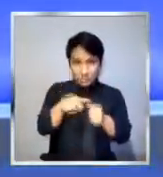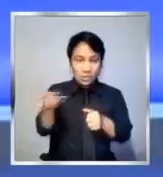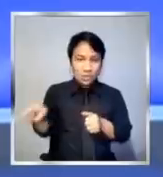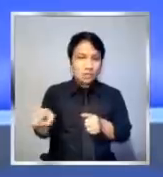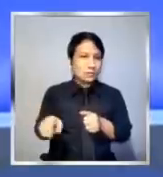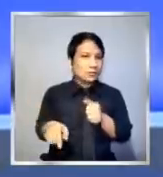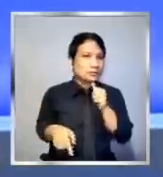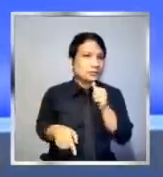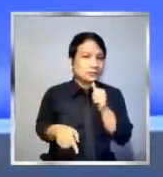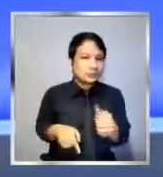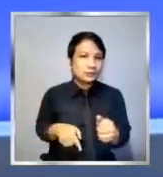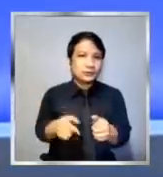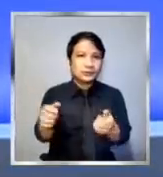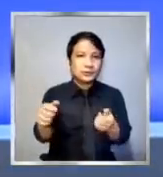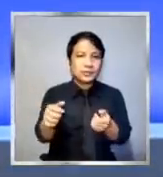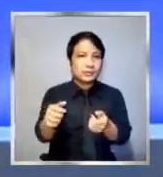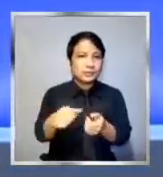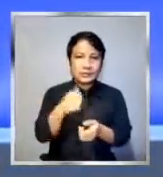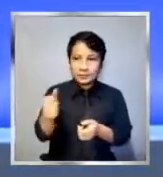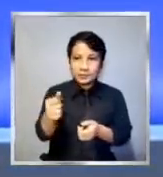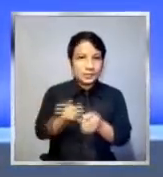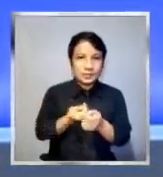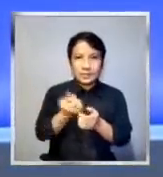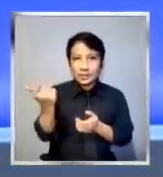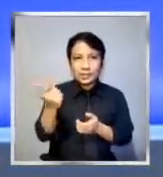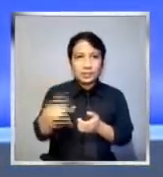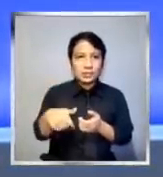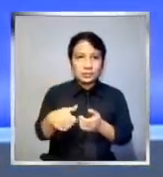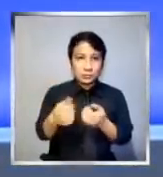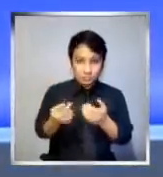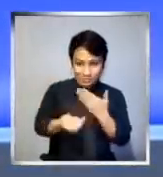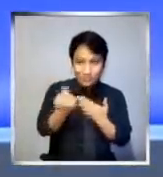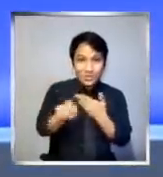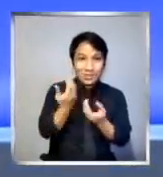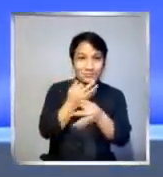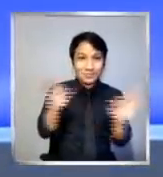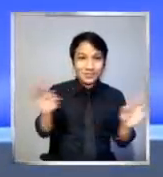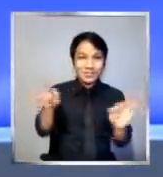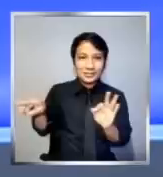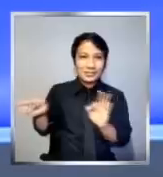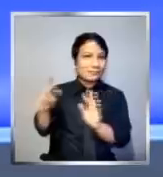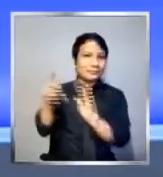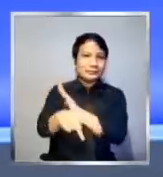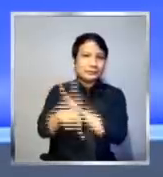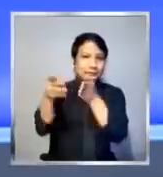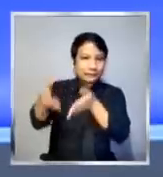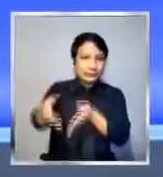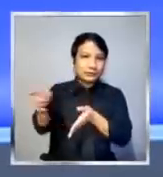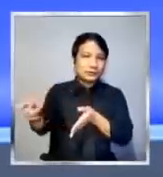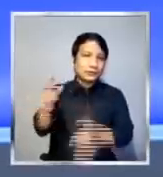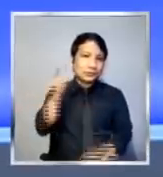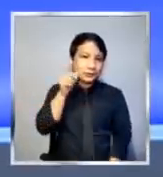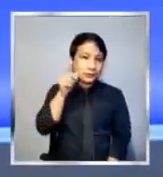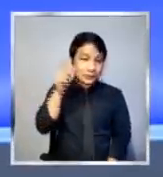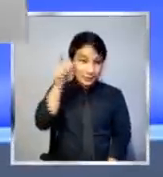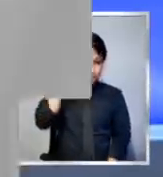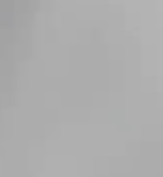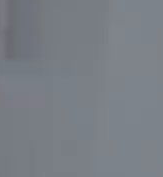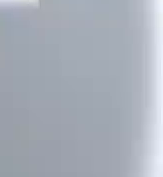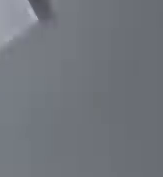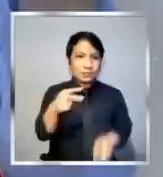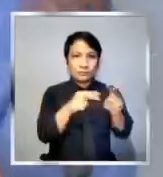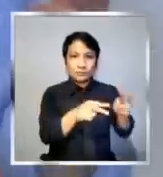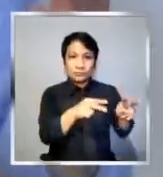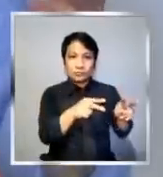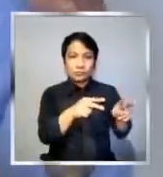nung tinatawag na absolute pardon na yan na isang mamamatay tao si Pemberton. Narito ang pagtutok ni Joseph Moro.